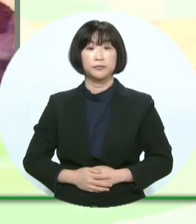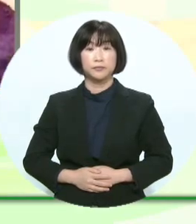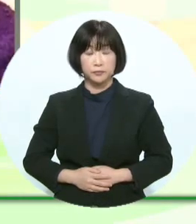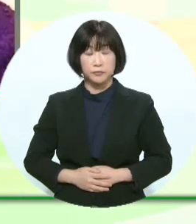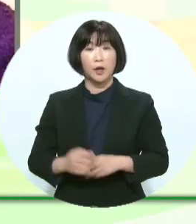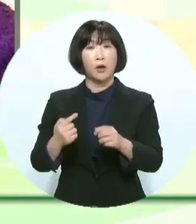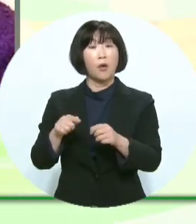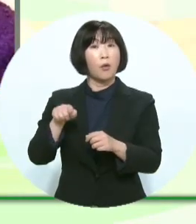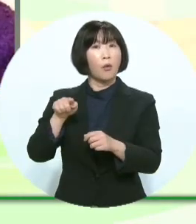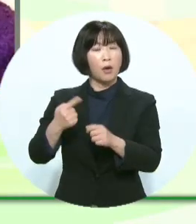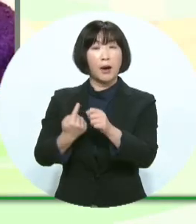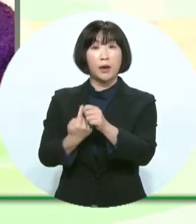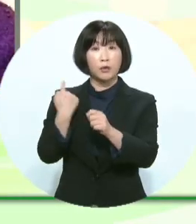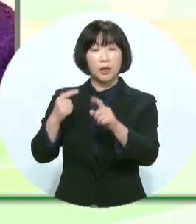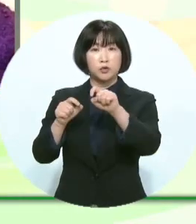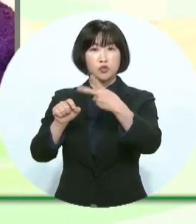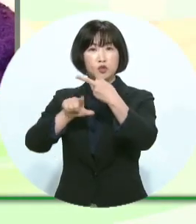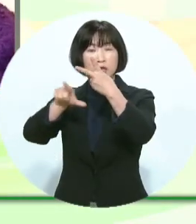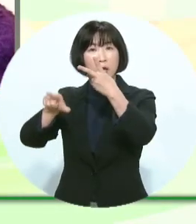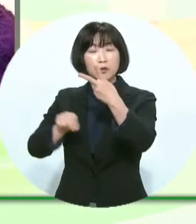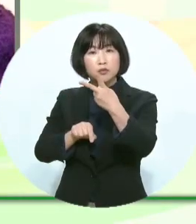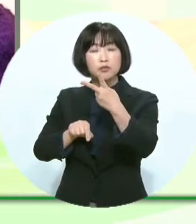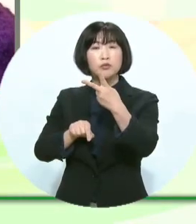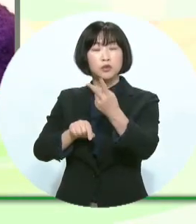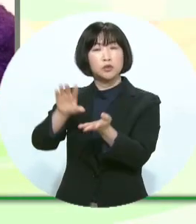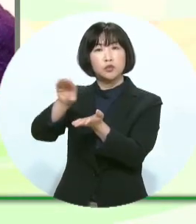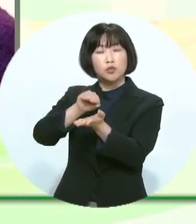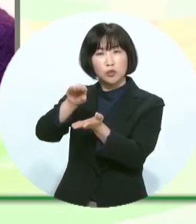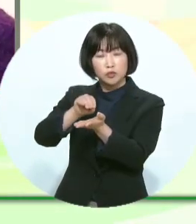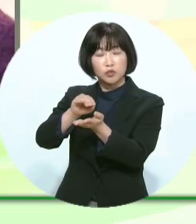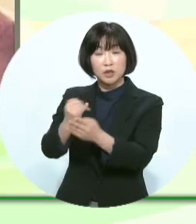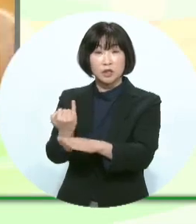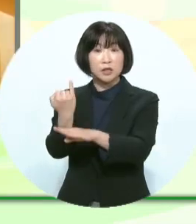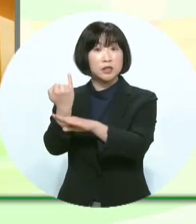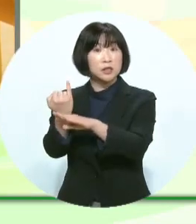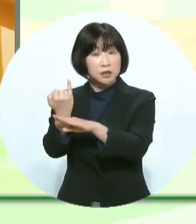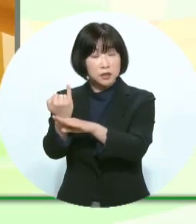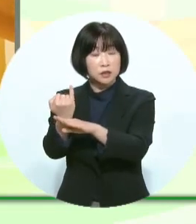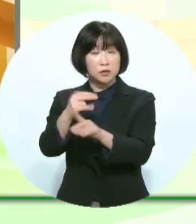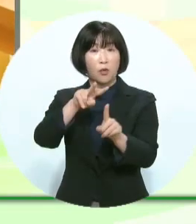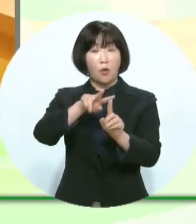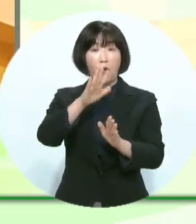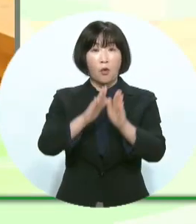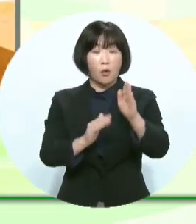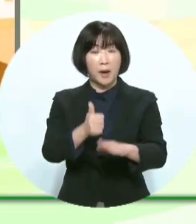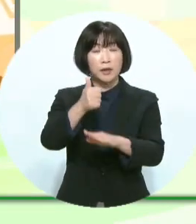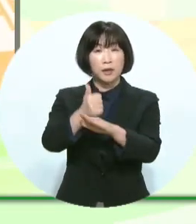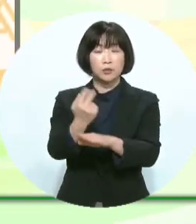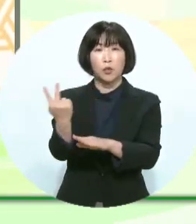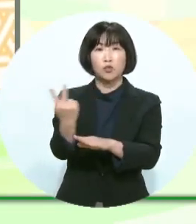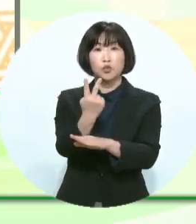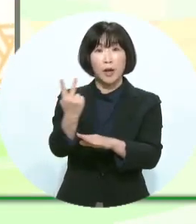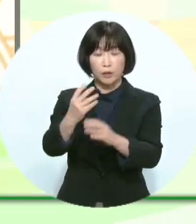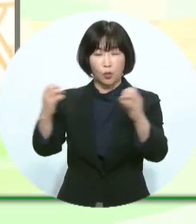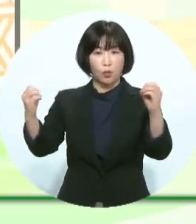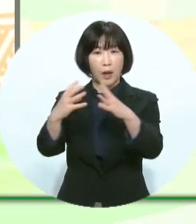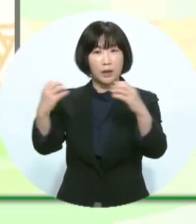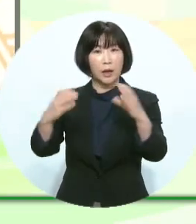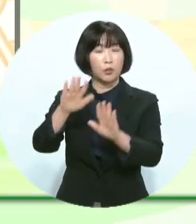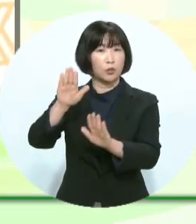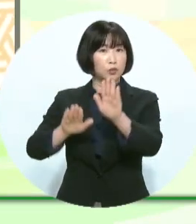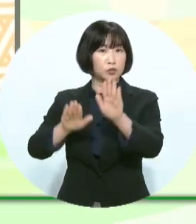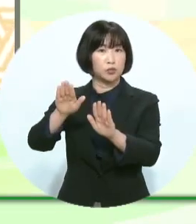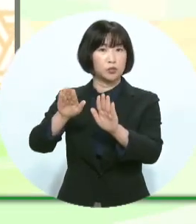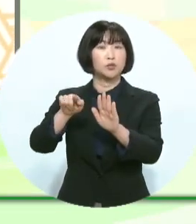去年12月に収録された小池知事と東京商工会議所の会頭小林健さんの対談